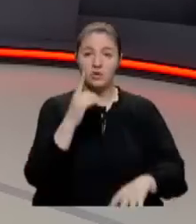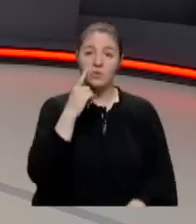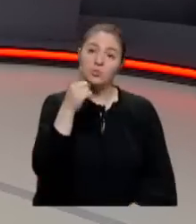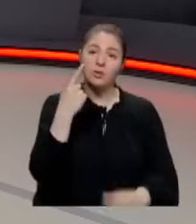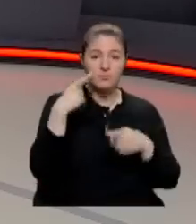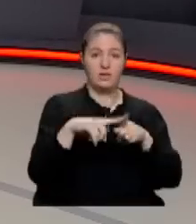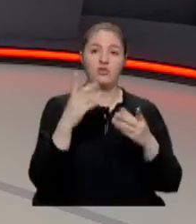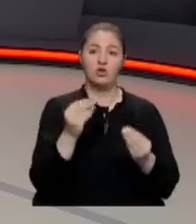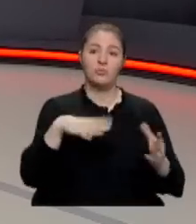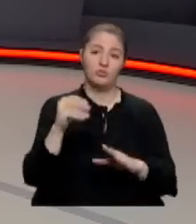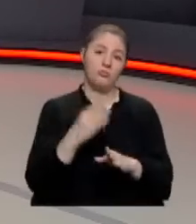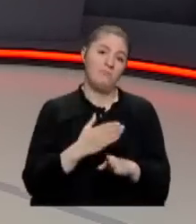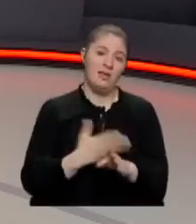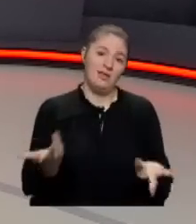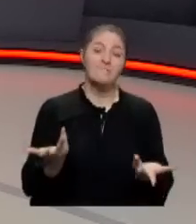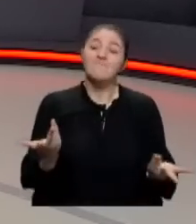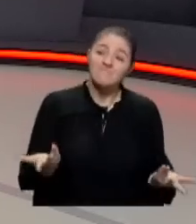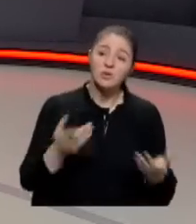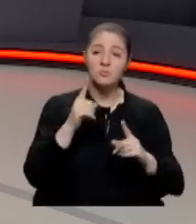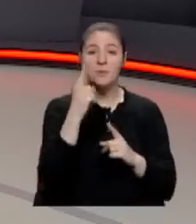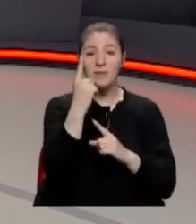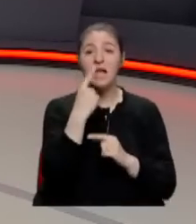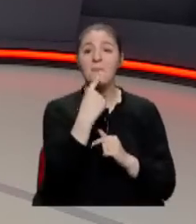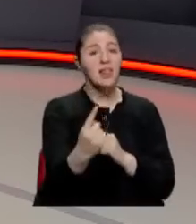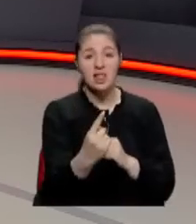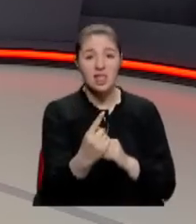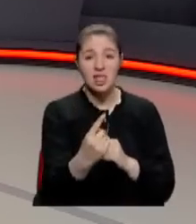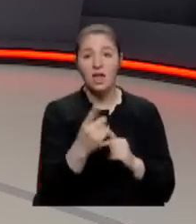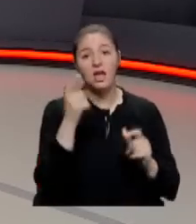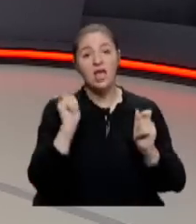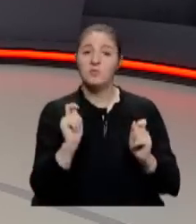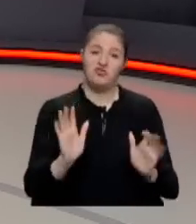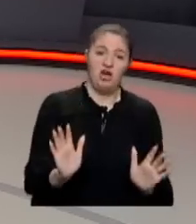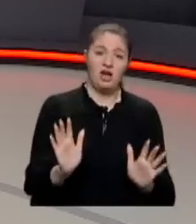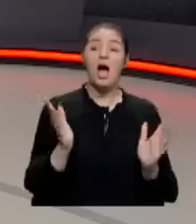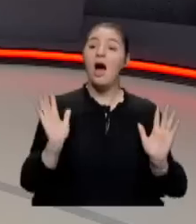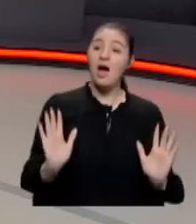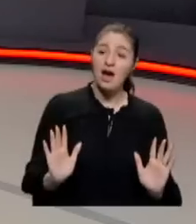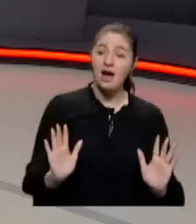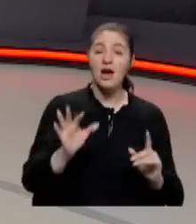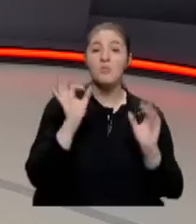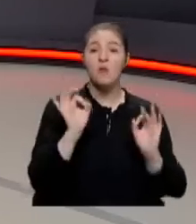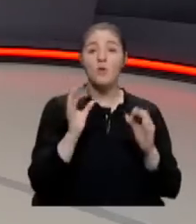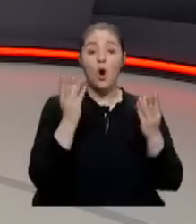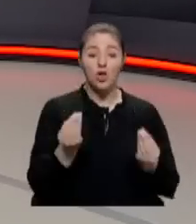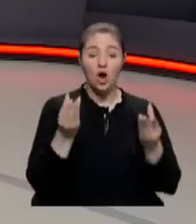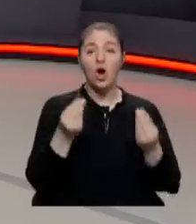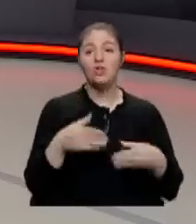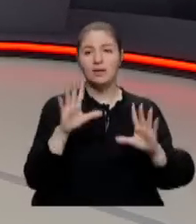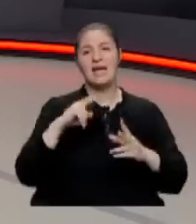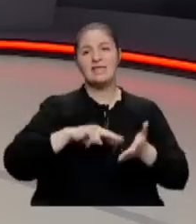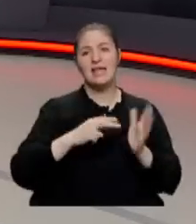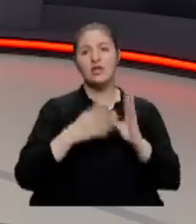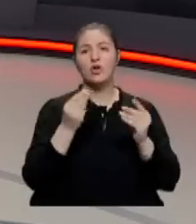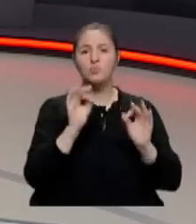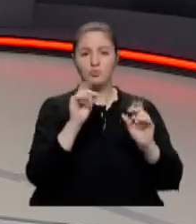göre bunun peşinde olacak bütün memleket Dolayısıyla Bu bir kere söylendiği zaman yapılacak ha mümkün olur olmaz Teknik